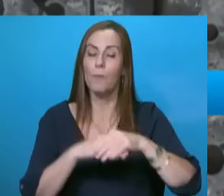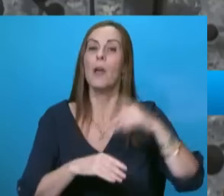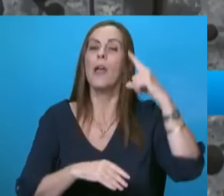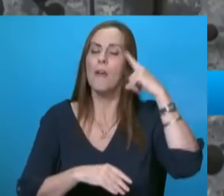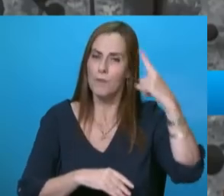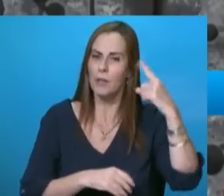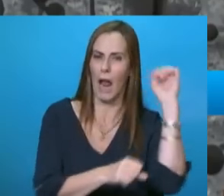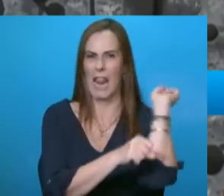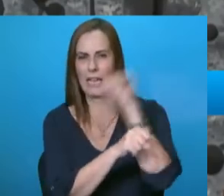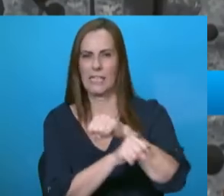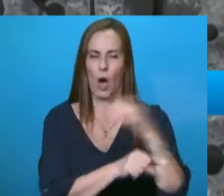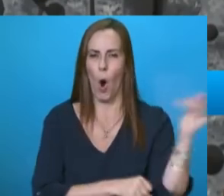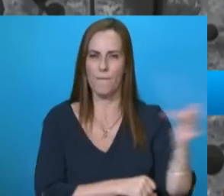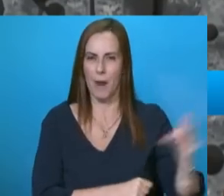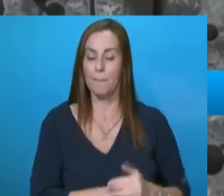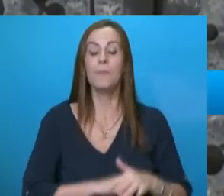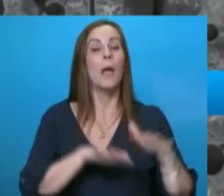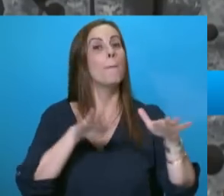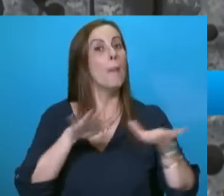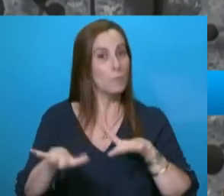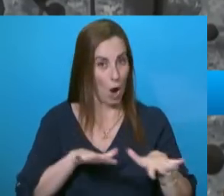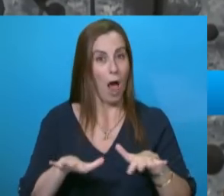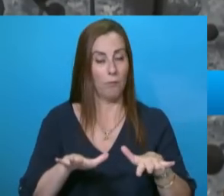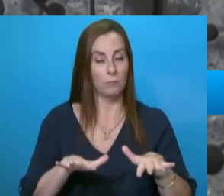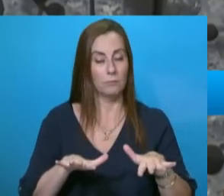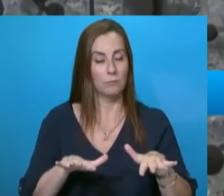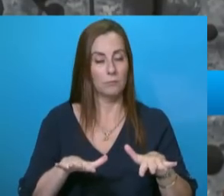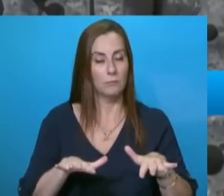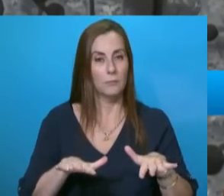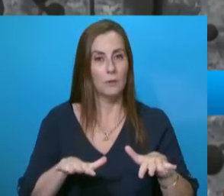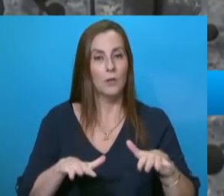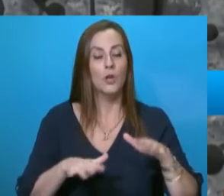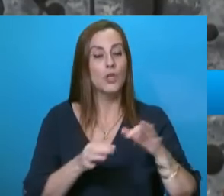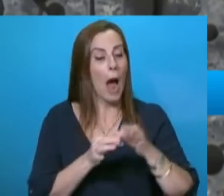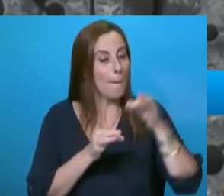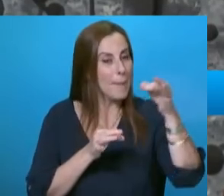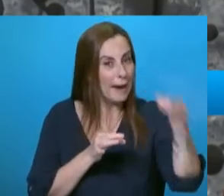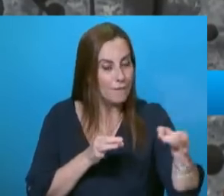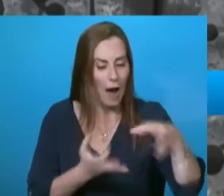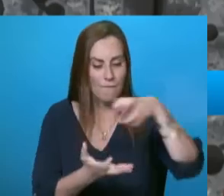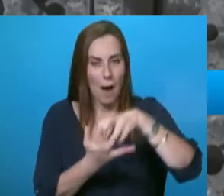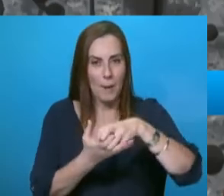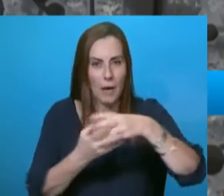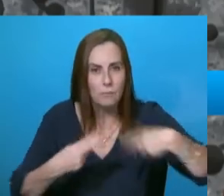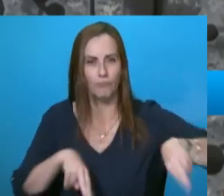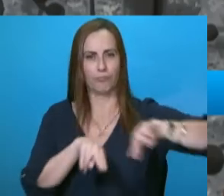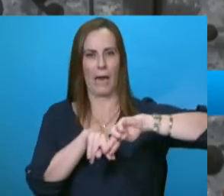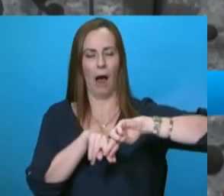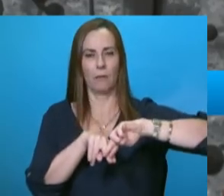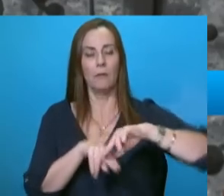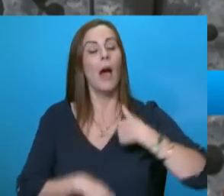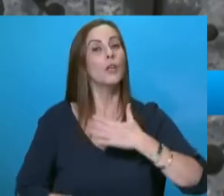כל אויב. ממשלה שתקרב את הפריפריה למרכז.